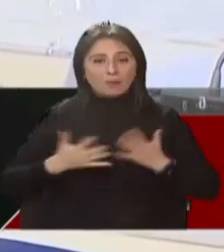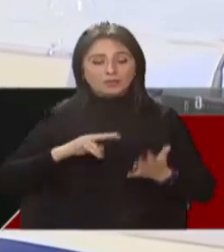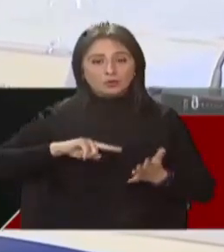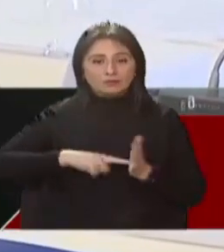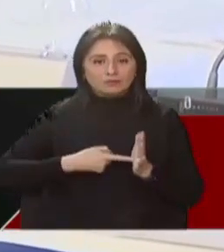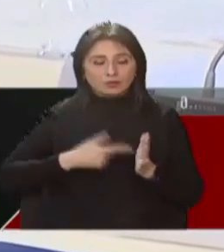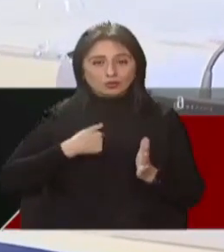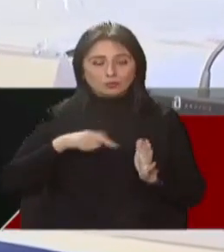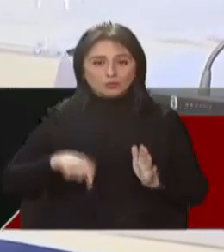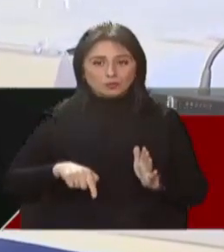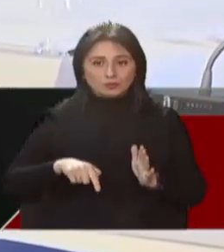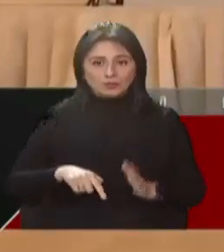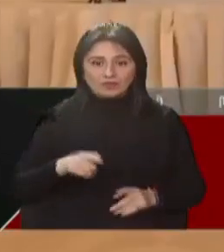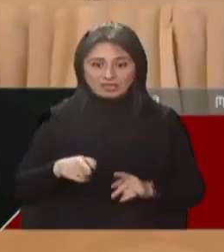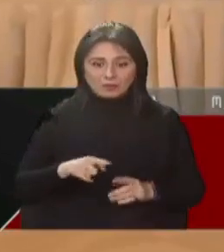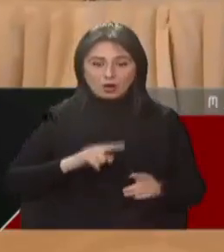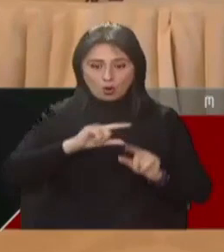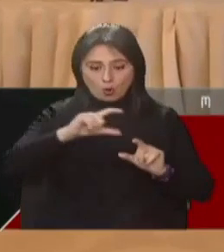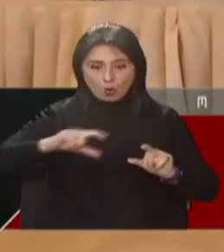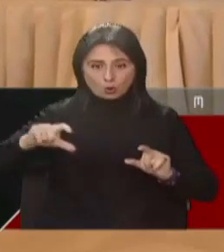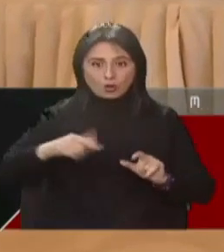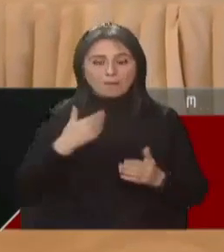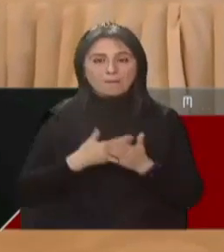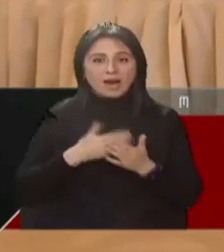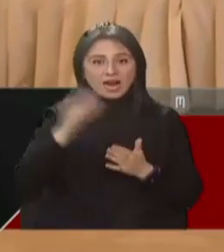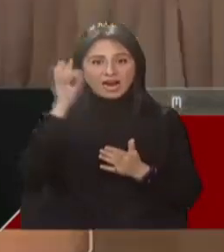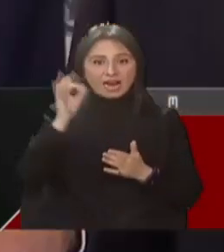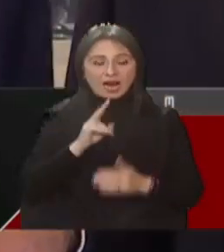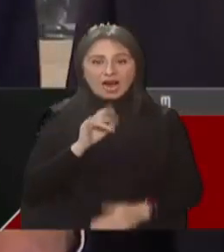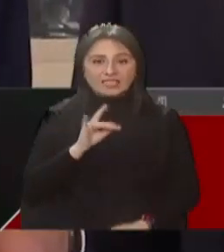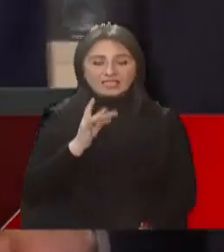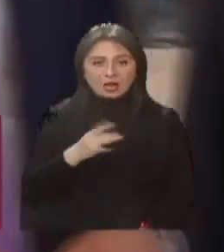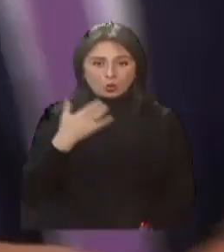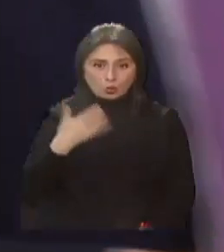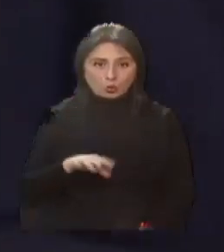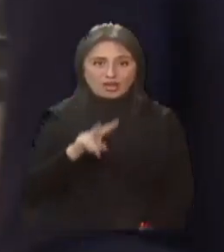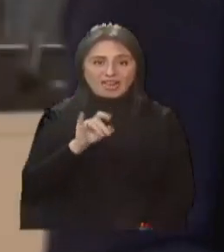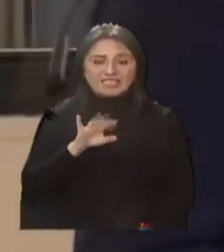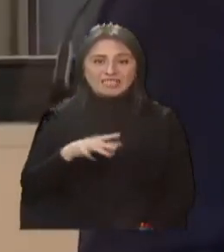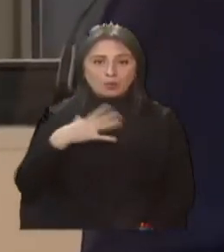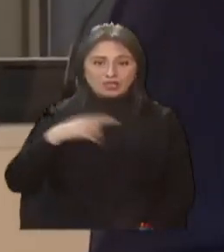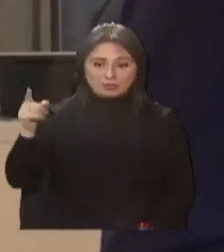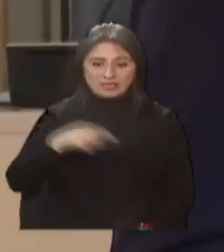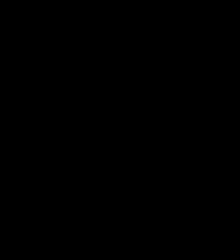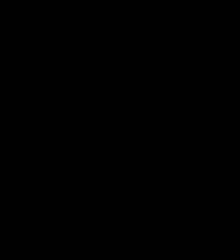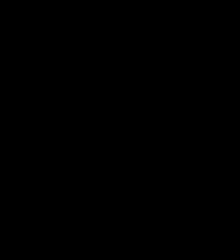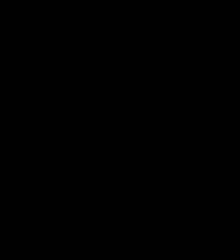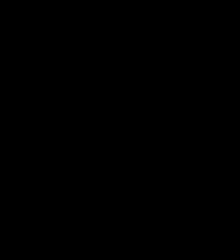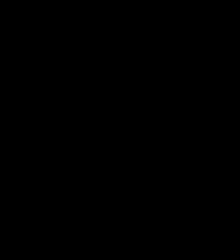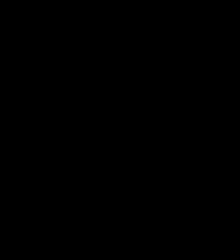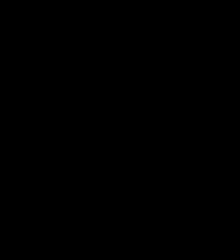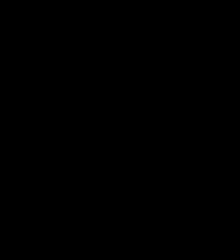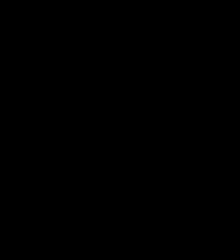ადგილის დასაკავებლად ემზადება იმ კონტურებში, რომელსაც მაგალითად გერმანიის კანცლერი უკვე ლისაბონიდან თბილისამდე ხაზავს.